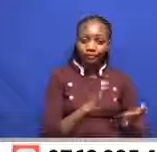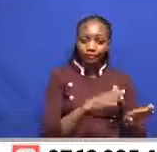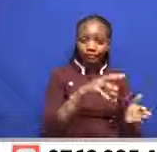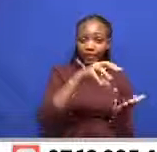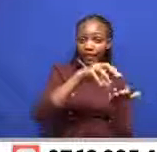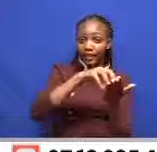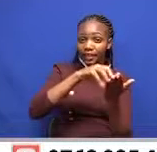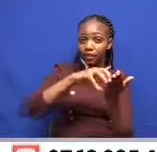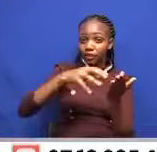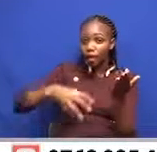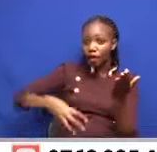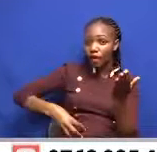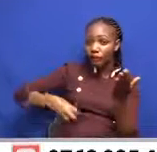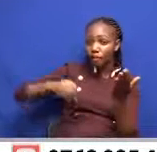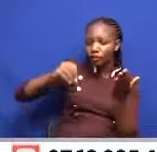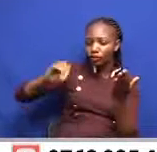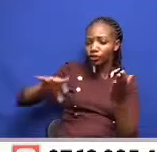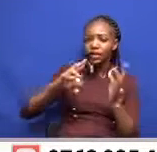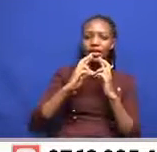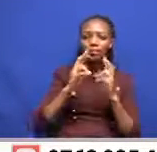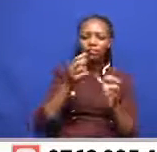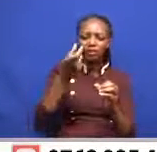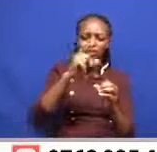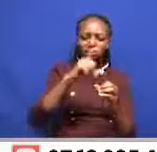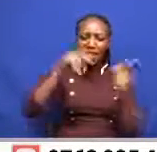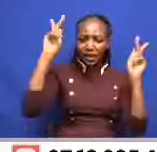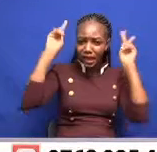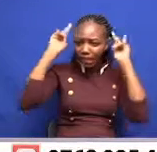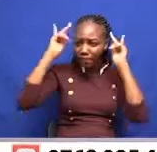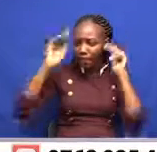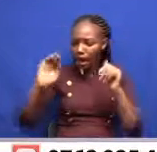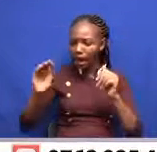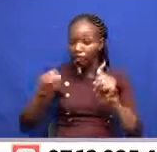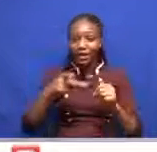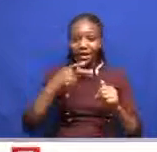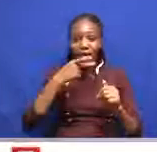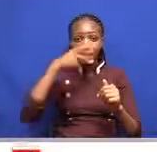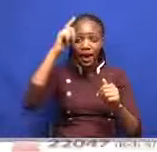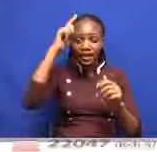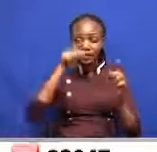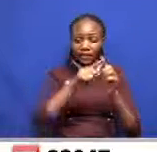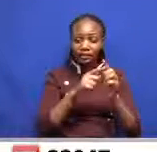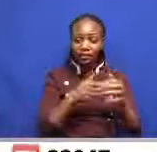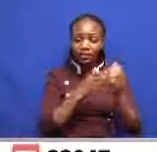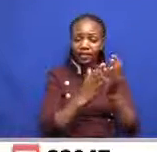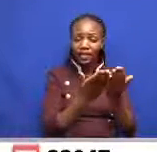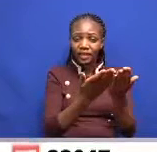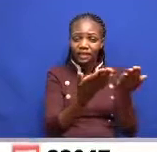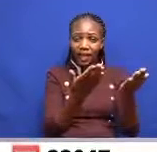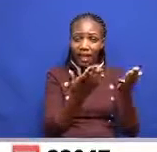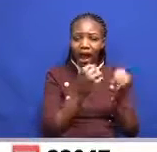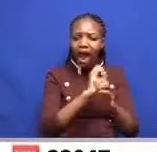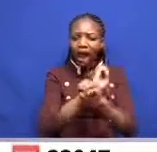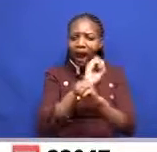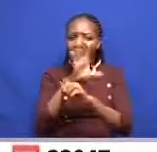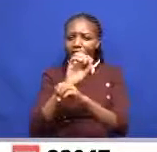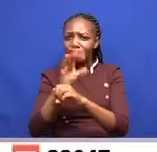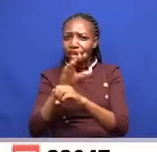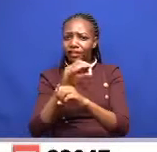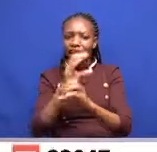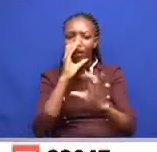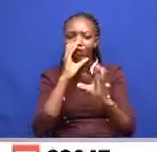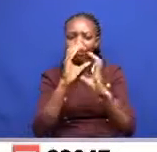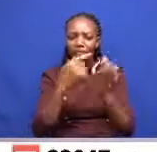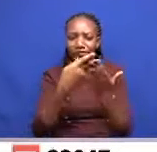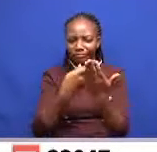Simba vimeripotiwa kuongezeka katika kaunti ya Kakamega, wazazi na viongozi sasa wakishauriwa kuwazungumzia